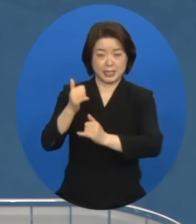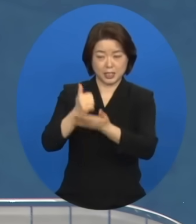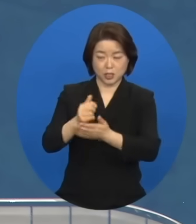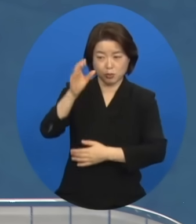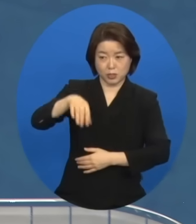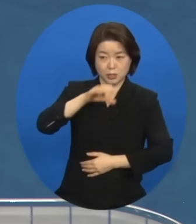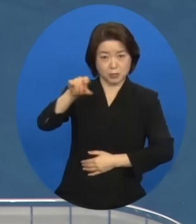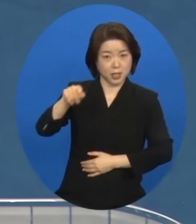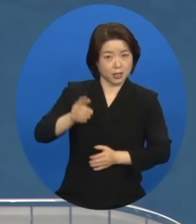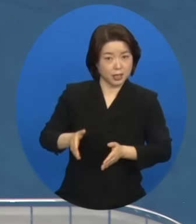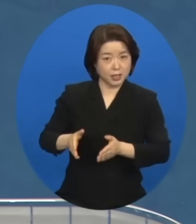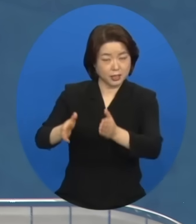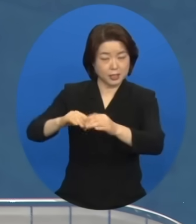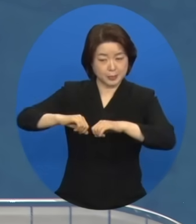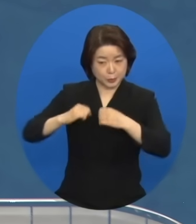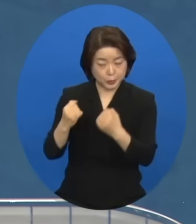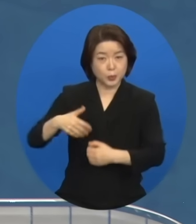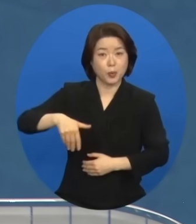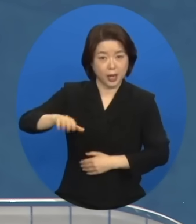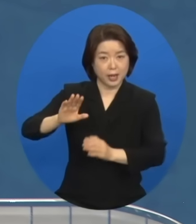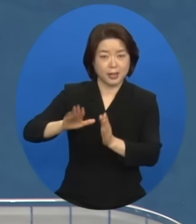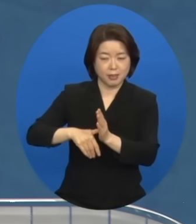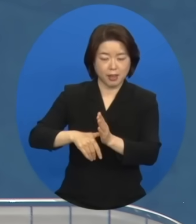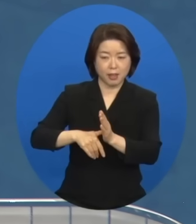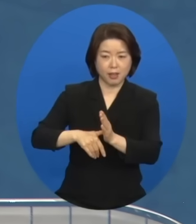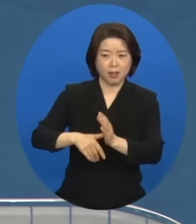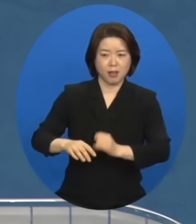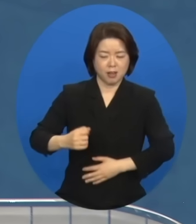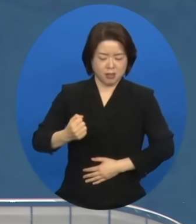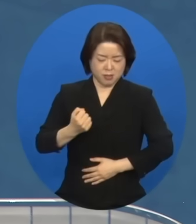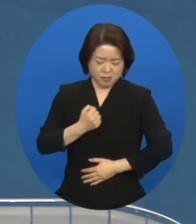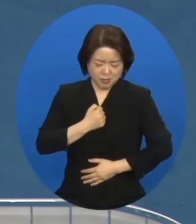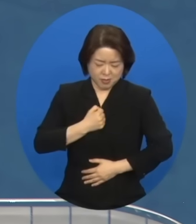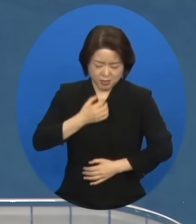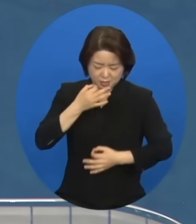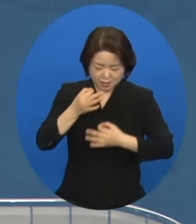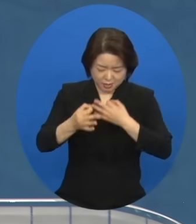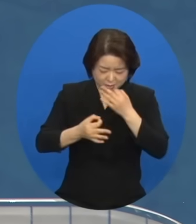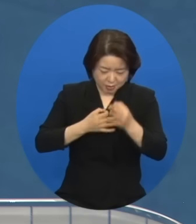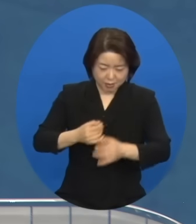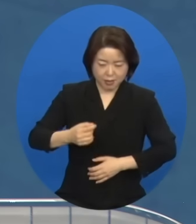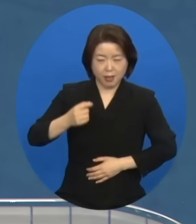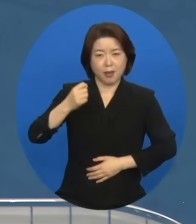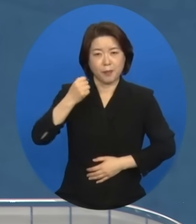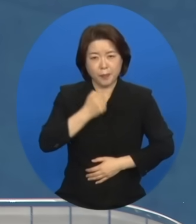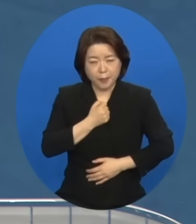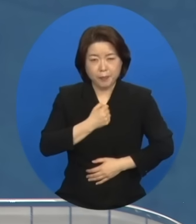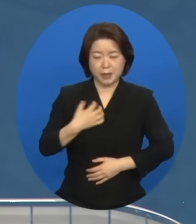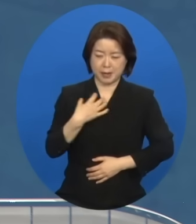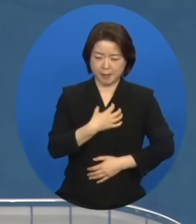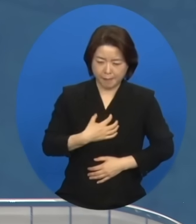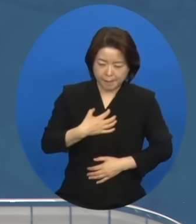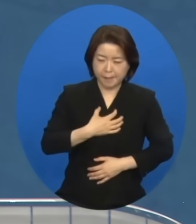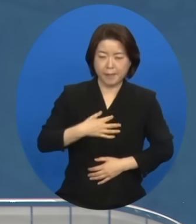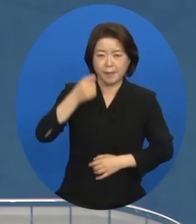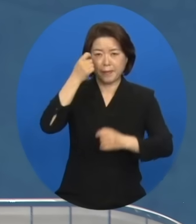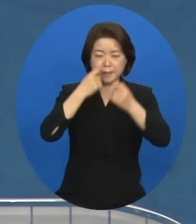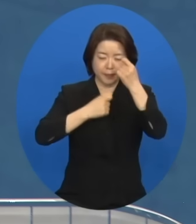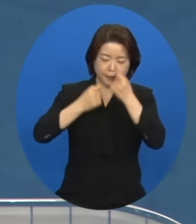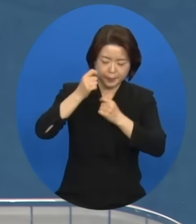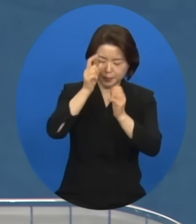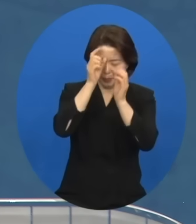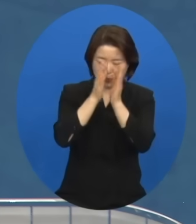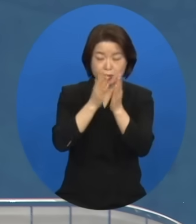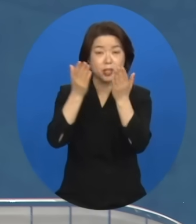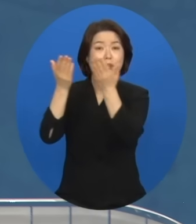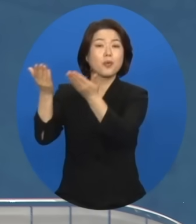때 분명히 말할 수 없는 탄식, 애통함, 정말 통곡과 눈물의 기도를 하나님께